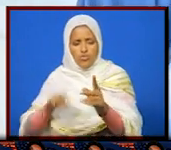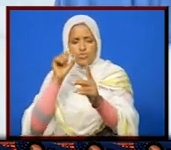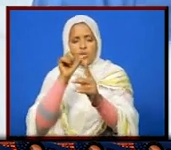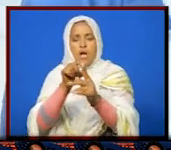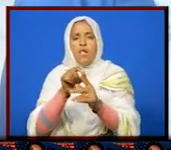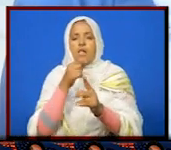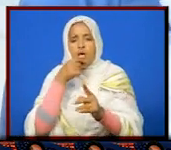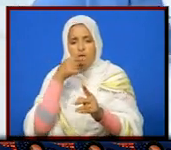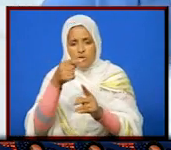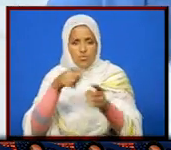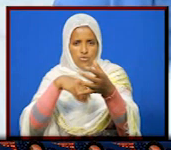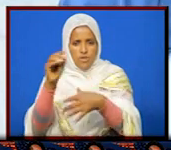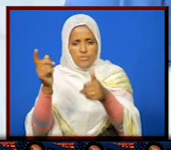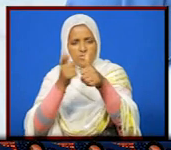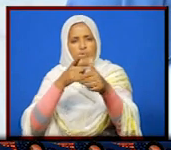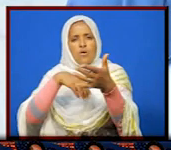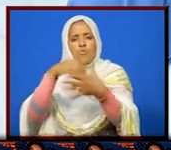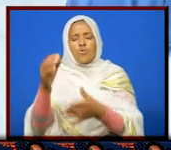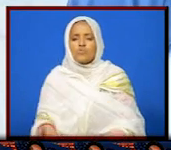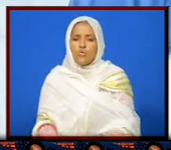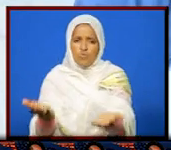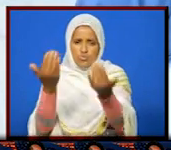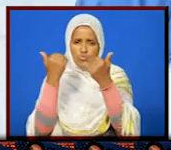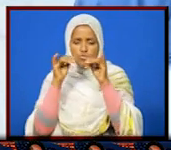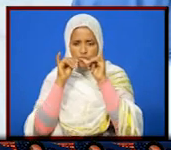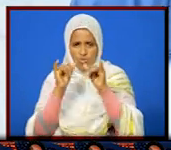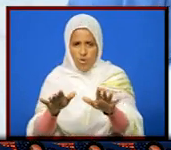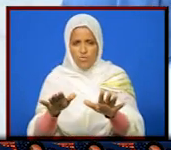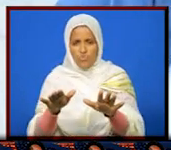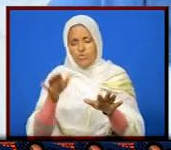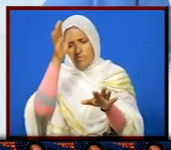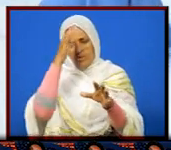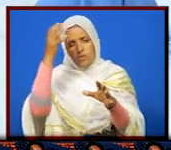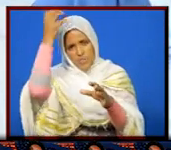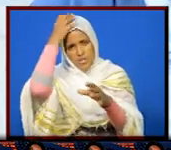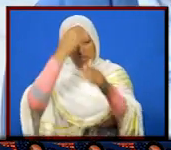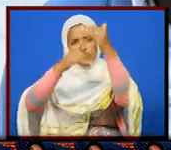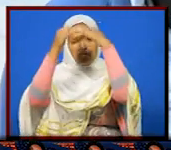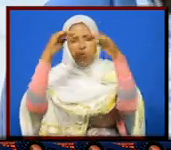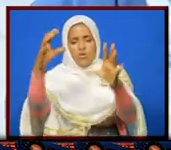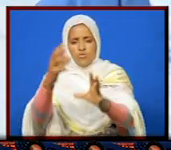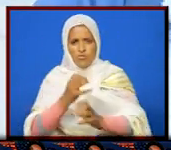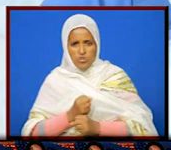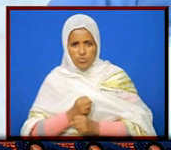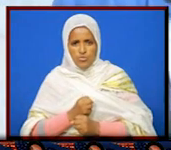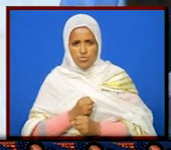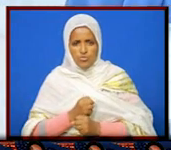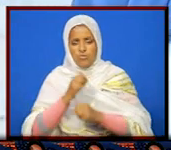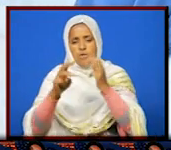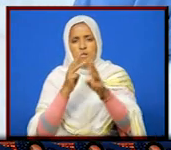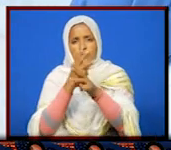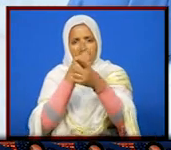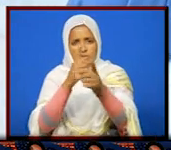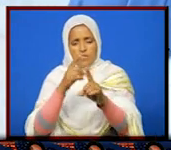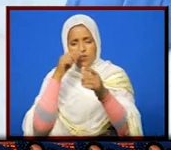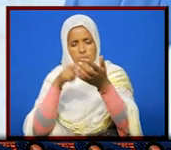ቃል ይወጣል። ቃል ይወጣል። መጀመሪያ የሚወጣው ንዑ ኀቤየ ቡሩካኑ ላዕቡየ ትረሱ መንግስተ ሰማያት ዘድልዉ ለክሙ እምቅድመ ይትፈጠር